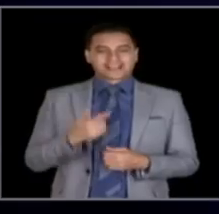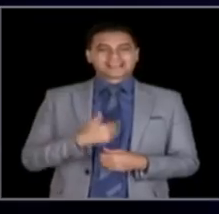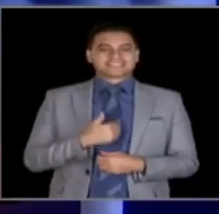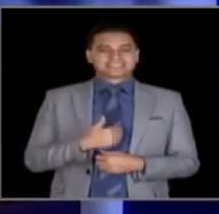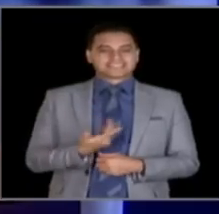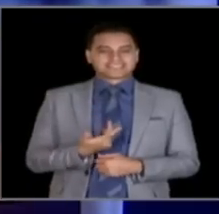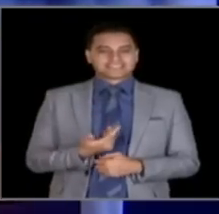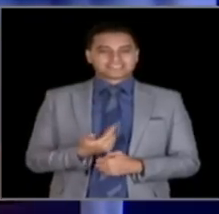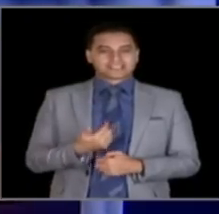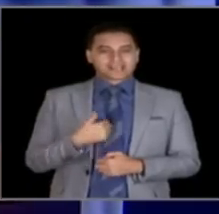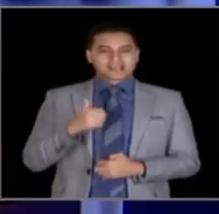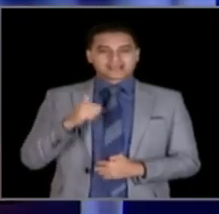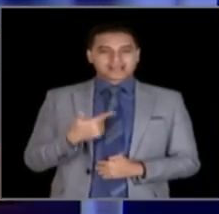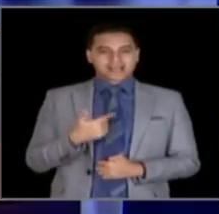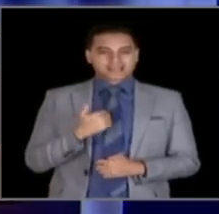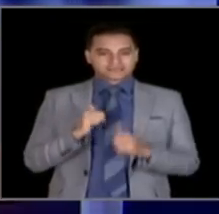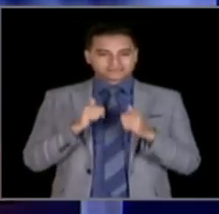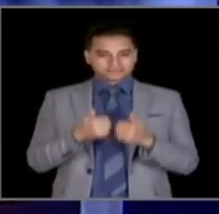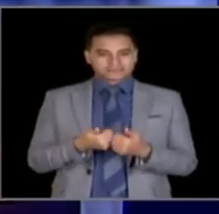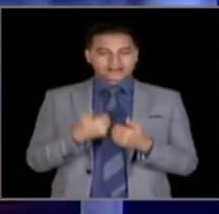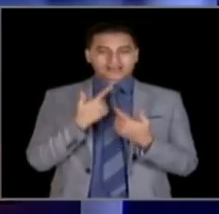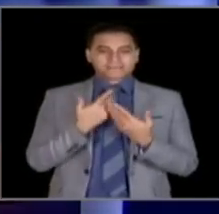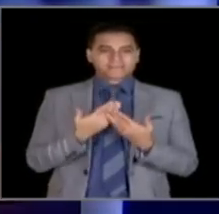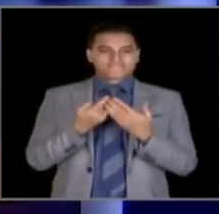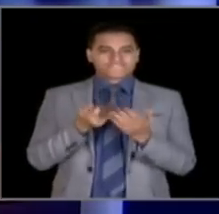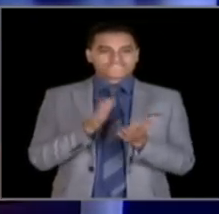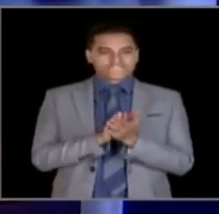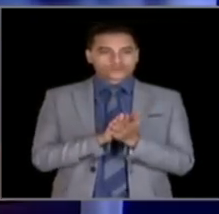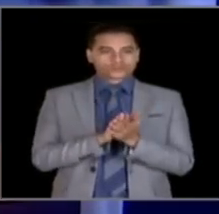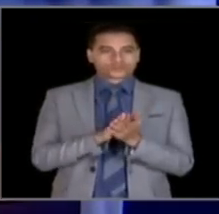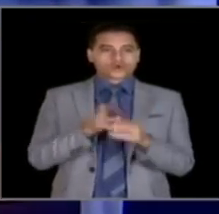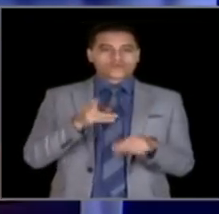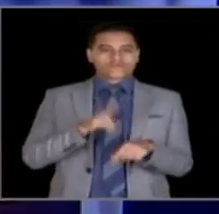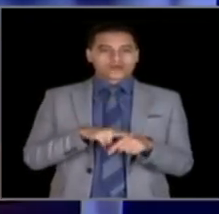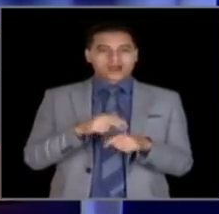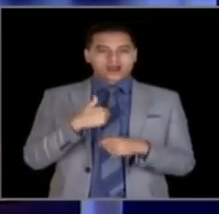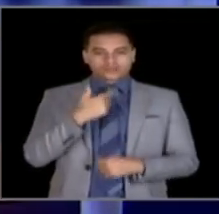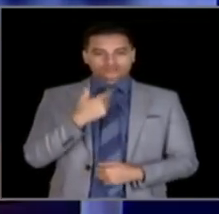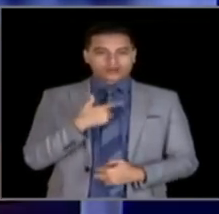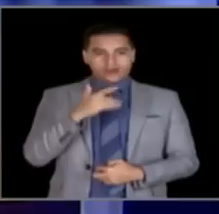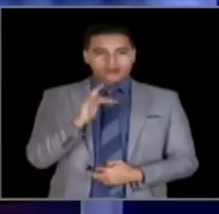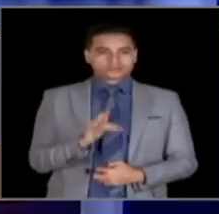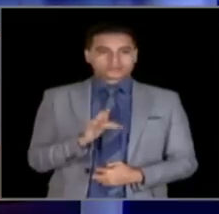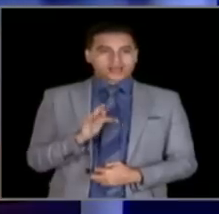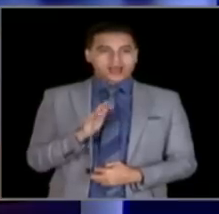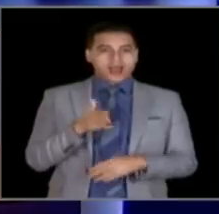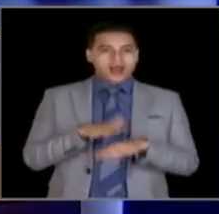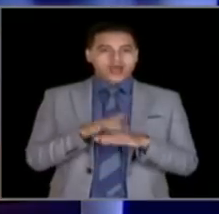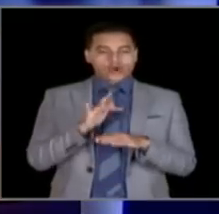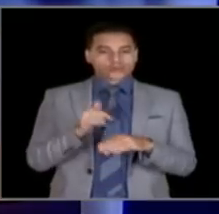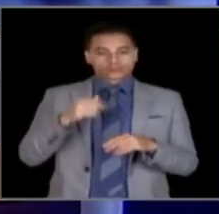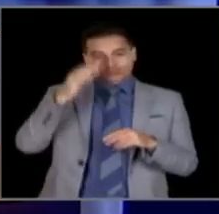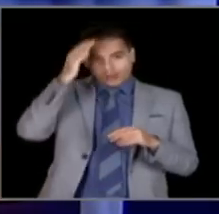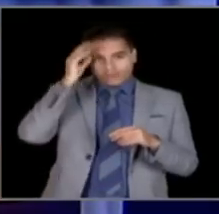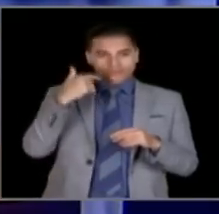احساسك ايه؟ انا دي تاني حلقه تسمح لي فيها الفرصه يعني ان انا اكون موجود في مكان زي دوت. انا بعتبر مجرد الجلوس على الكرسي دوت فهو شرف ومكسب